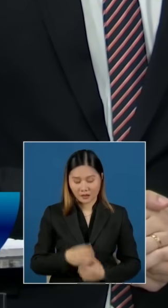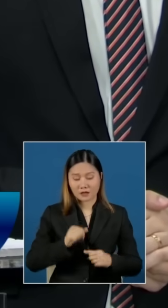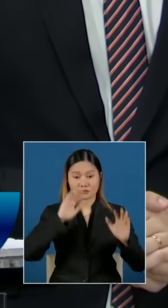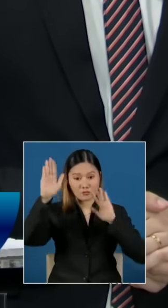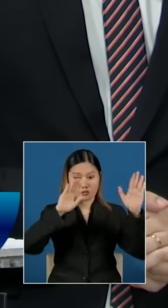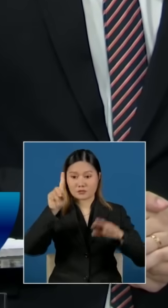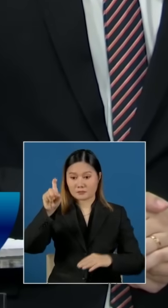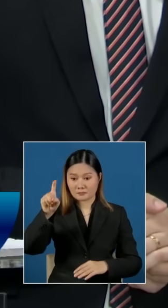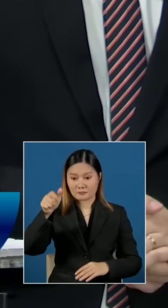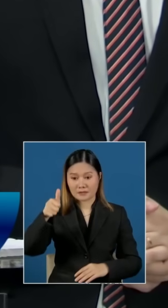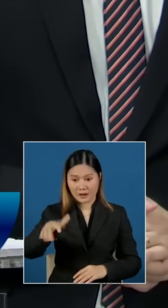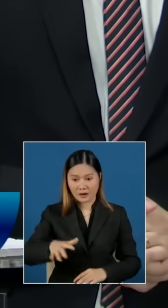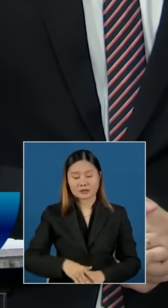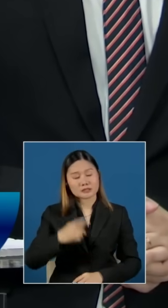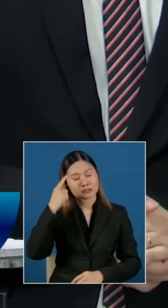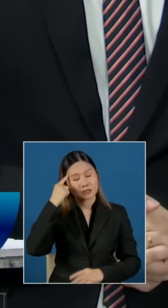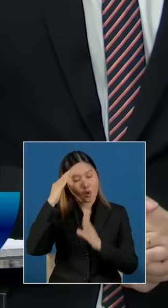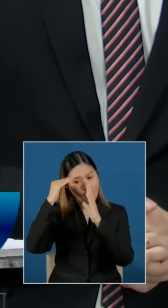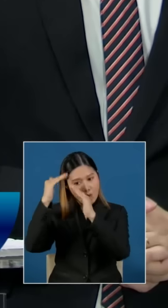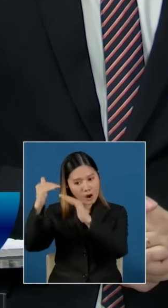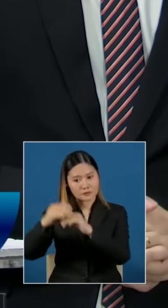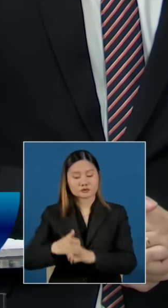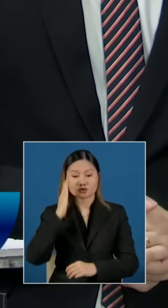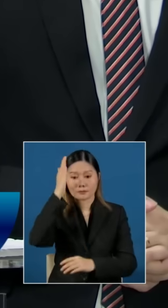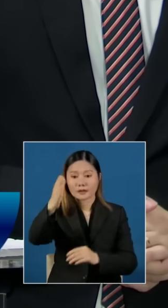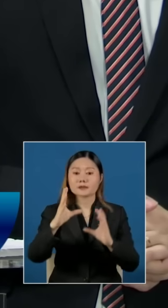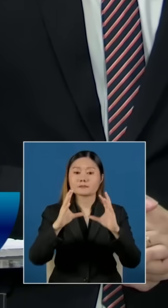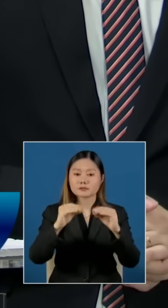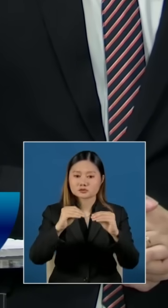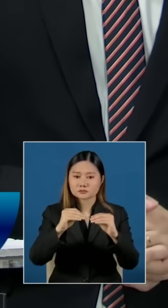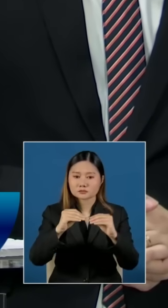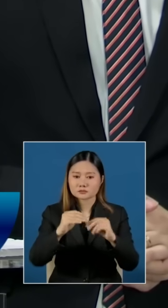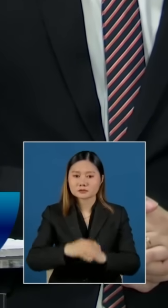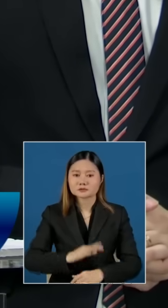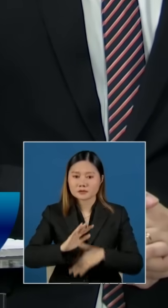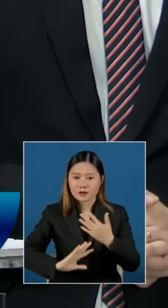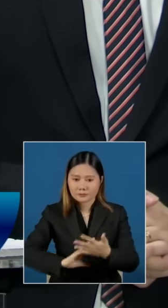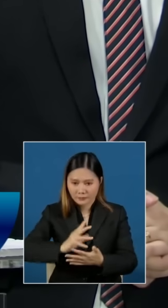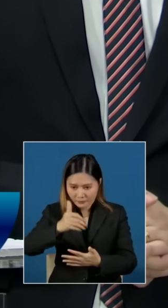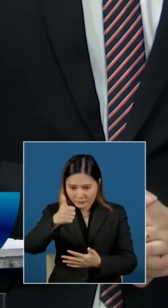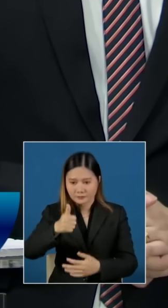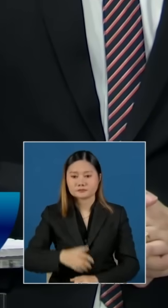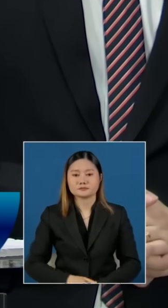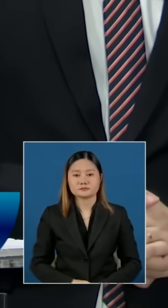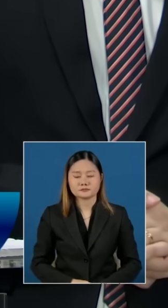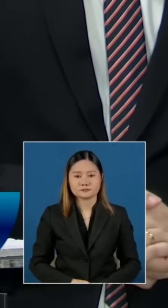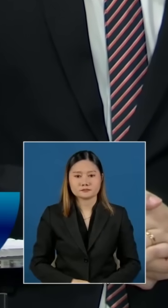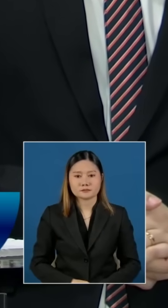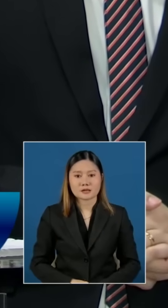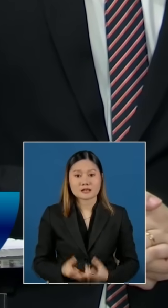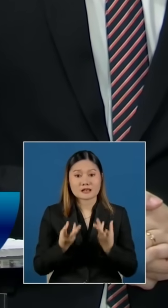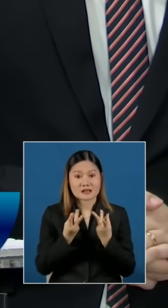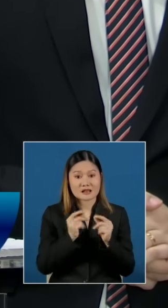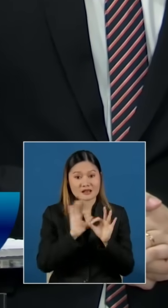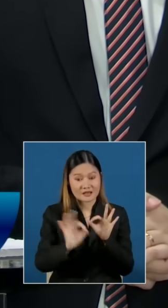ครับซึ่งก็หวังว่าการดำเนินการประชุมหลังจากนี้เนี่ยจะดีขึ้นนะครับส่วนเรื่องรายละเอียด